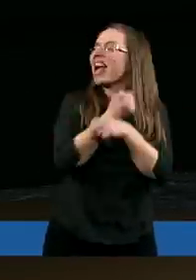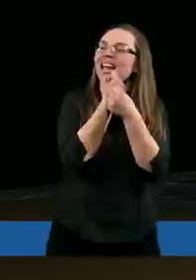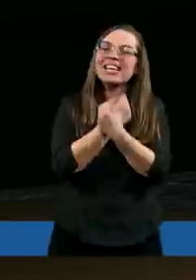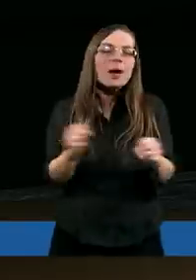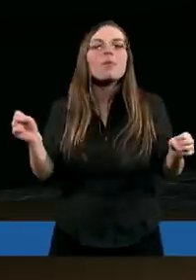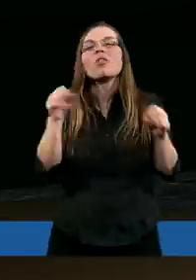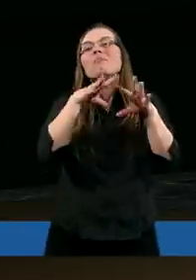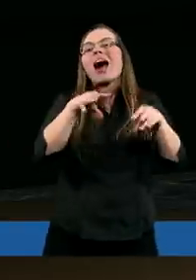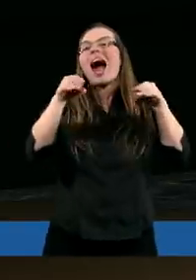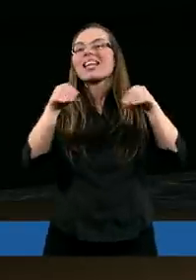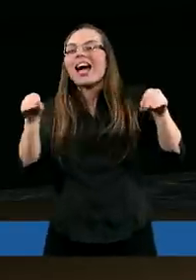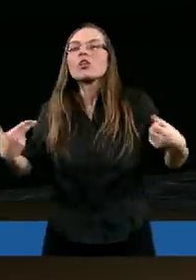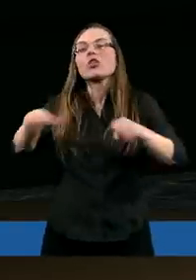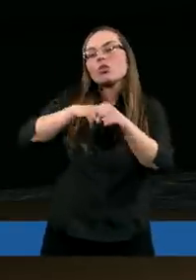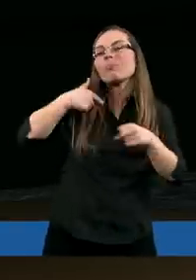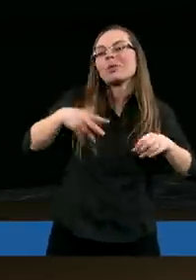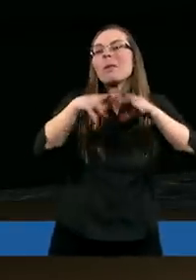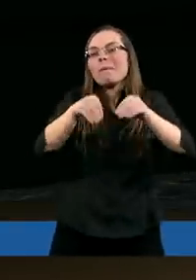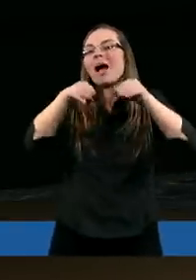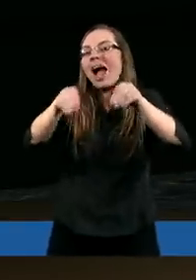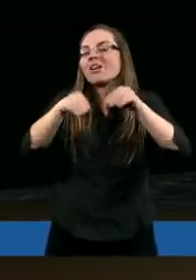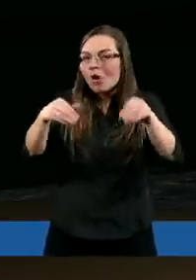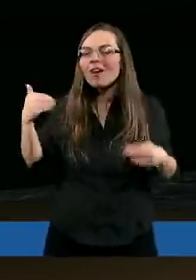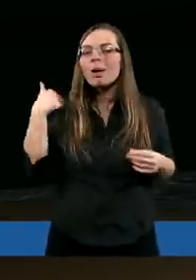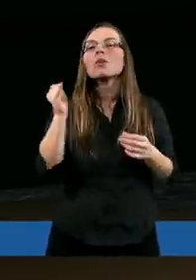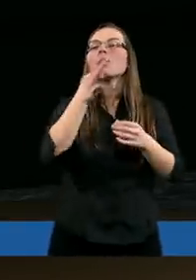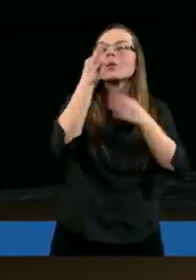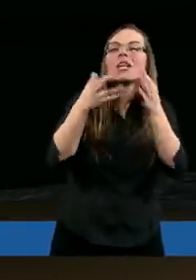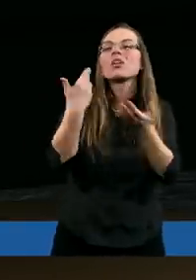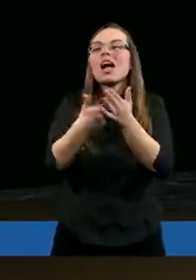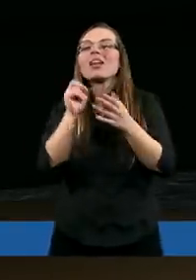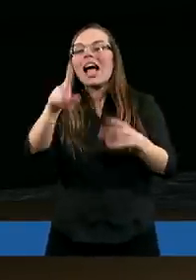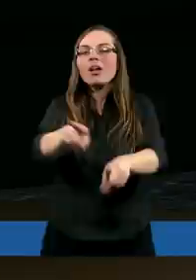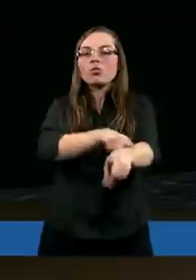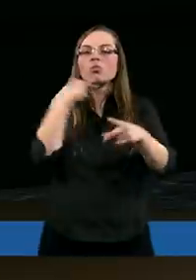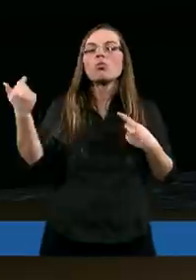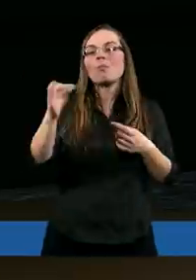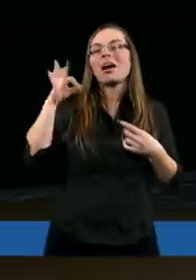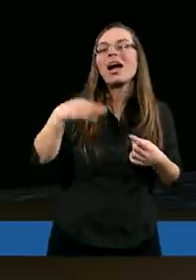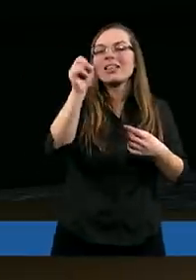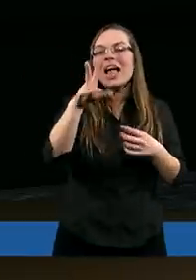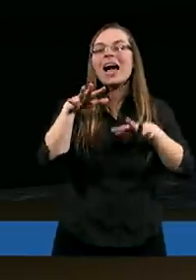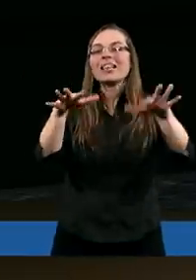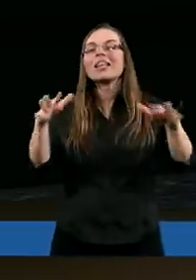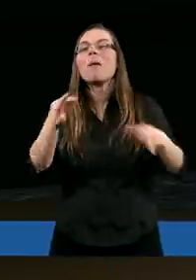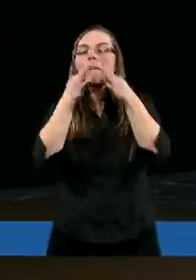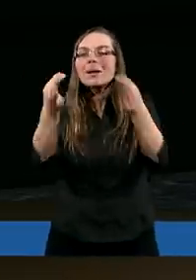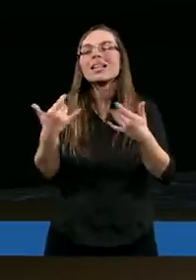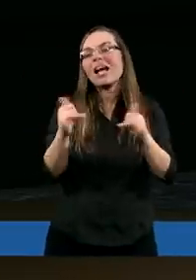z masażystą, który mnie masował tak, że ludzie za drzwiami pytali, dlaczego tak długo. A on miał tyle